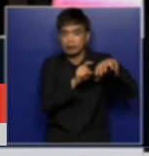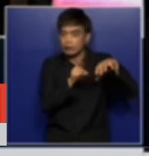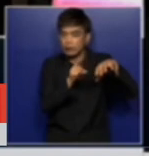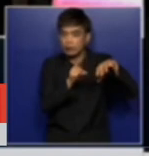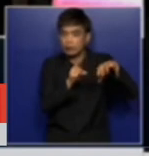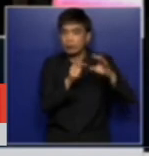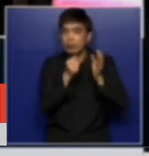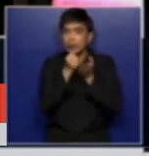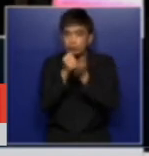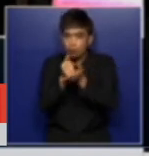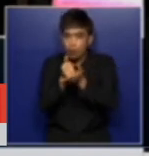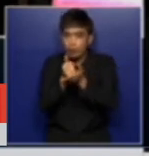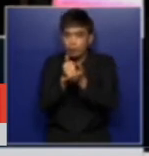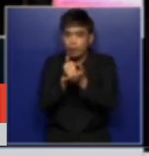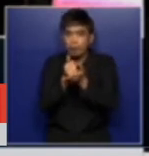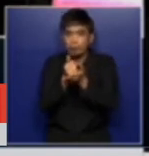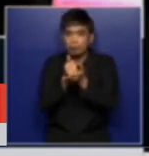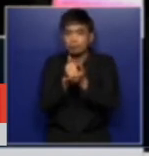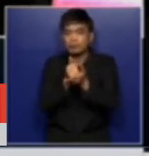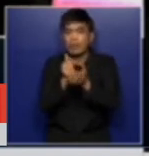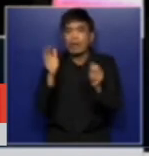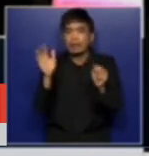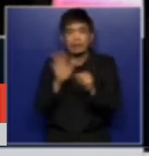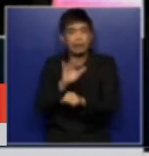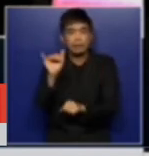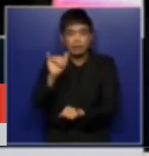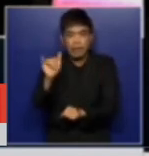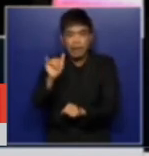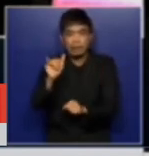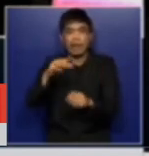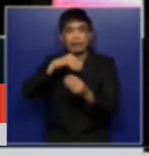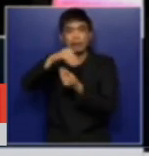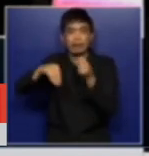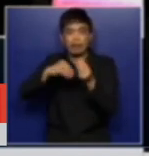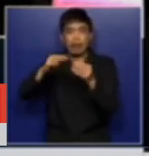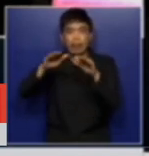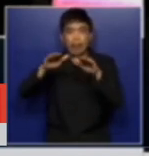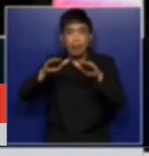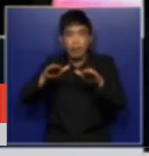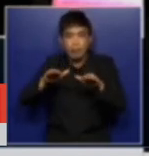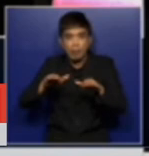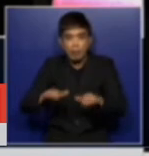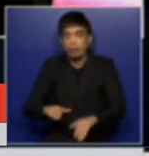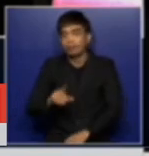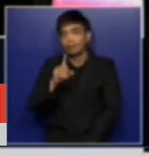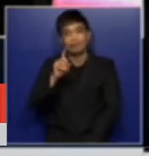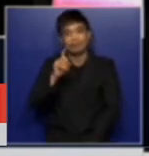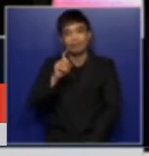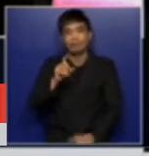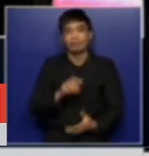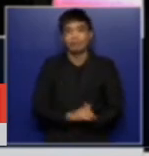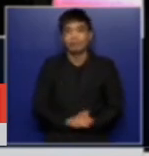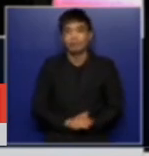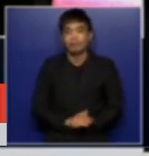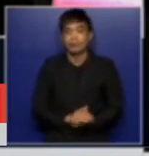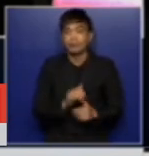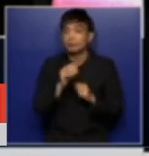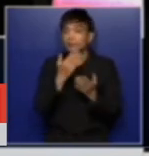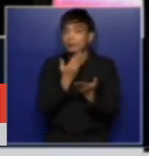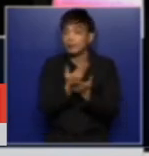ไปอย่างน่าใจหายครับสุดท้ายท่านประธานครับงบประมาณปี